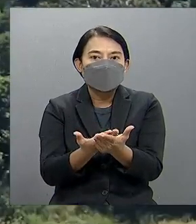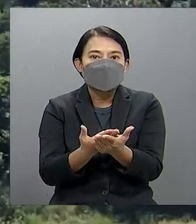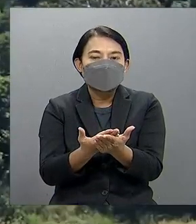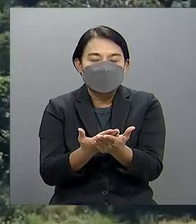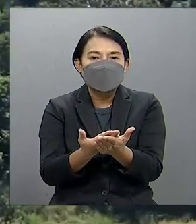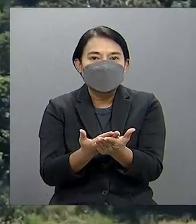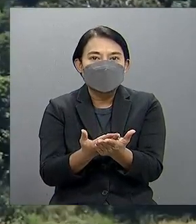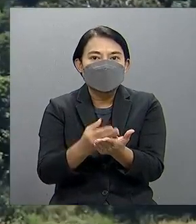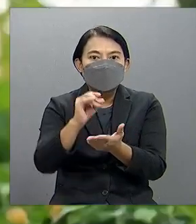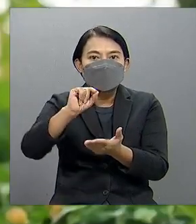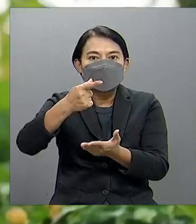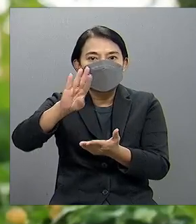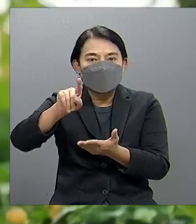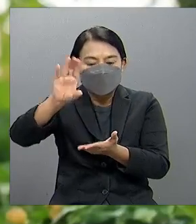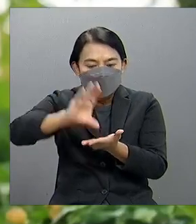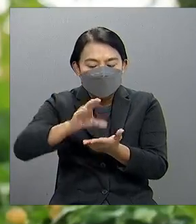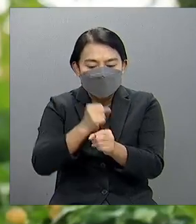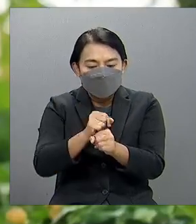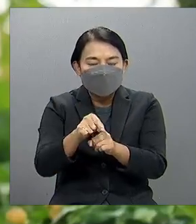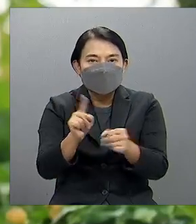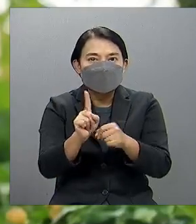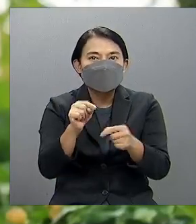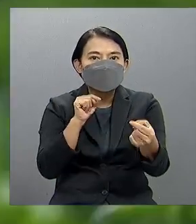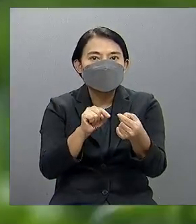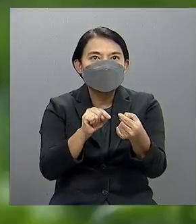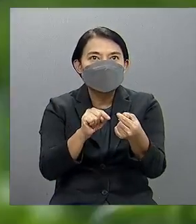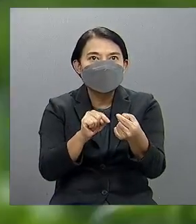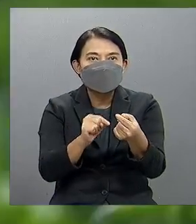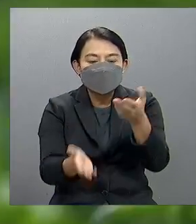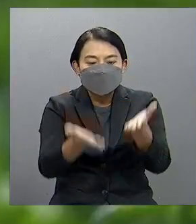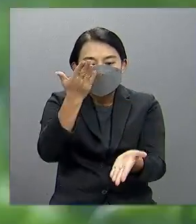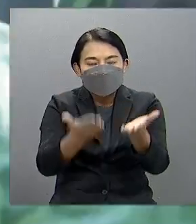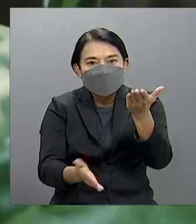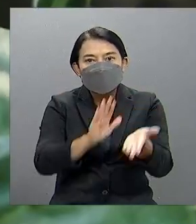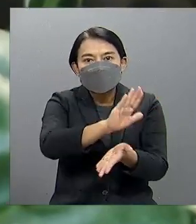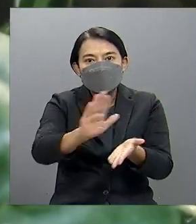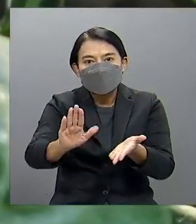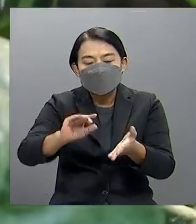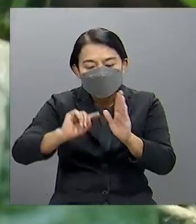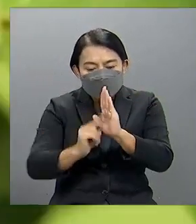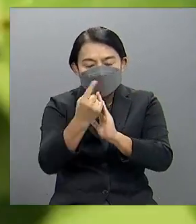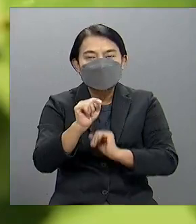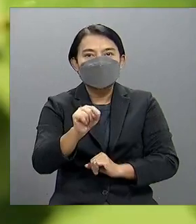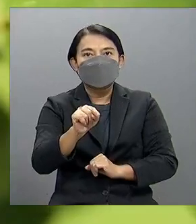าเลิกโดยการฝีบัคำแต่เอาควใหเขาเลกโดยควสมัครใจและกลาทจะถไปต